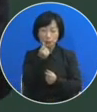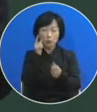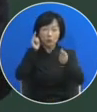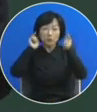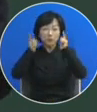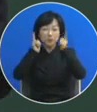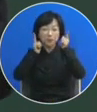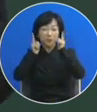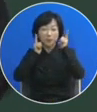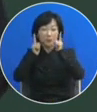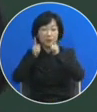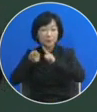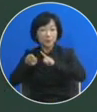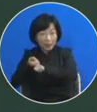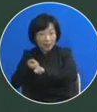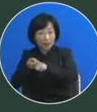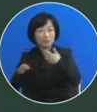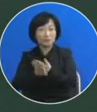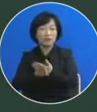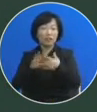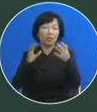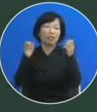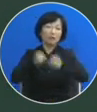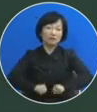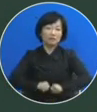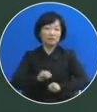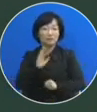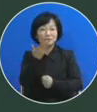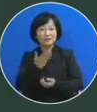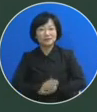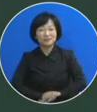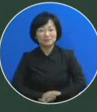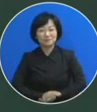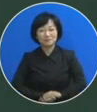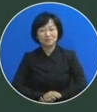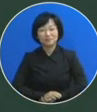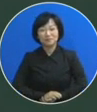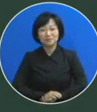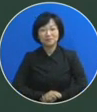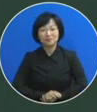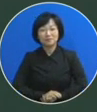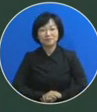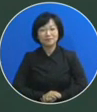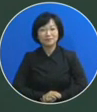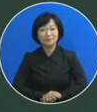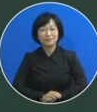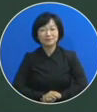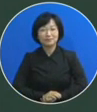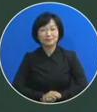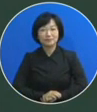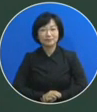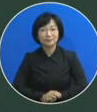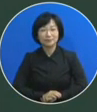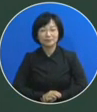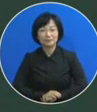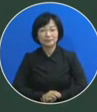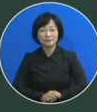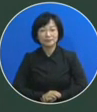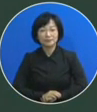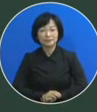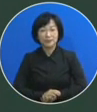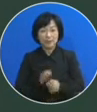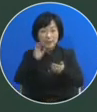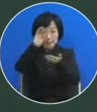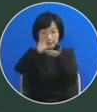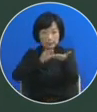무너지는 겁니다. That you have people of God, and so you must remember this. If your central axis is leading more towards debauchery, then your life will crumble because of that. 그리스도 언약